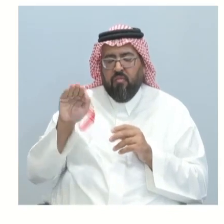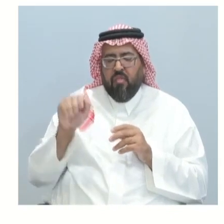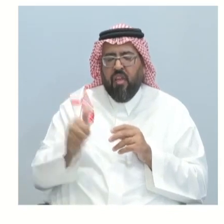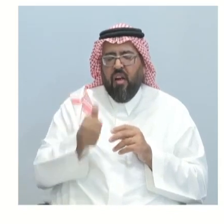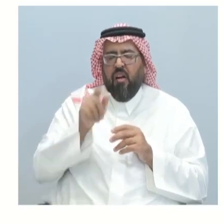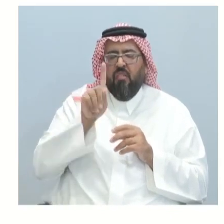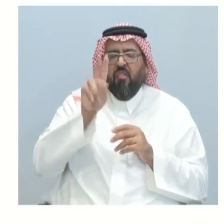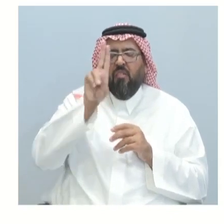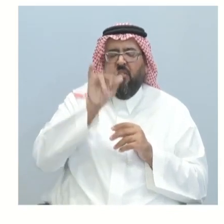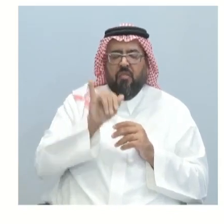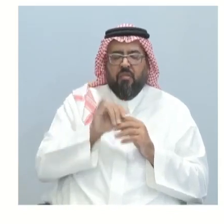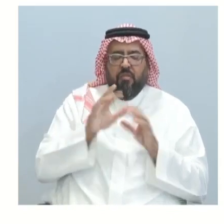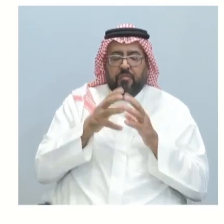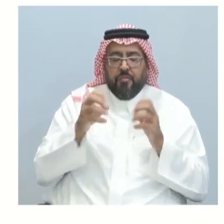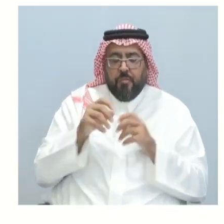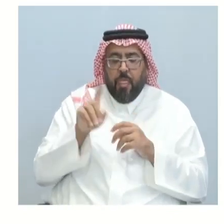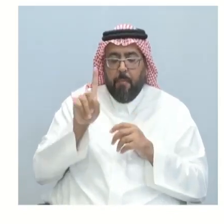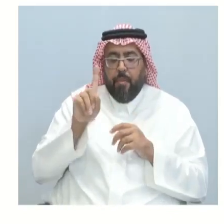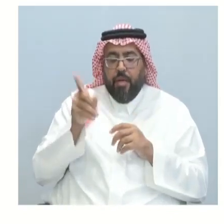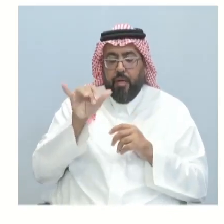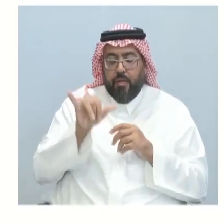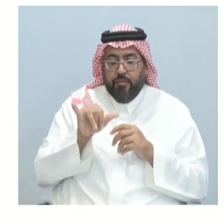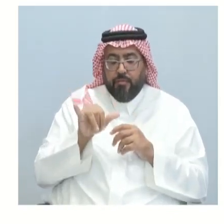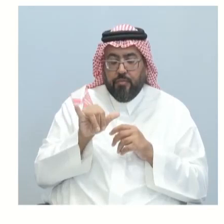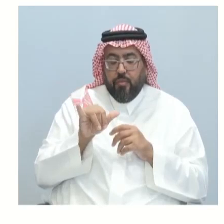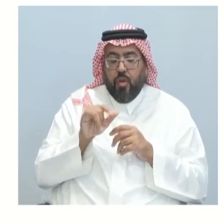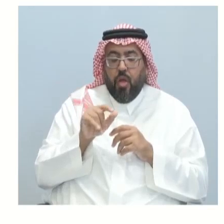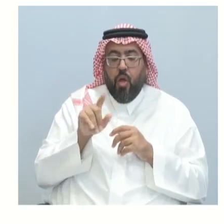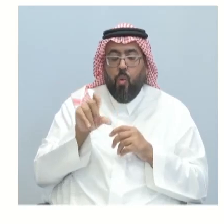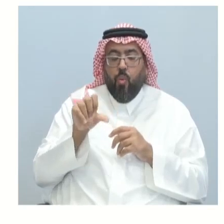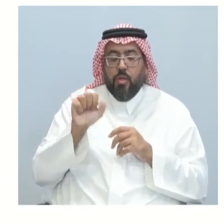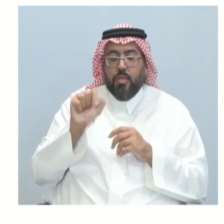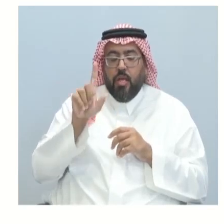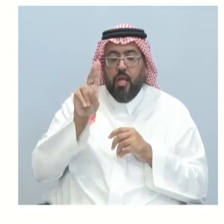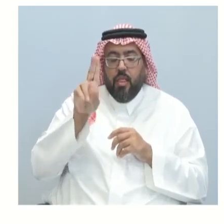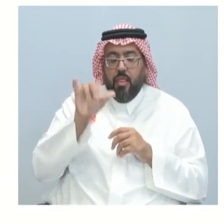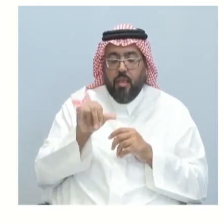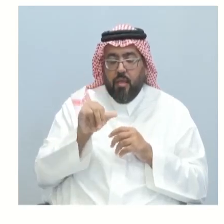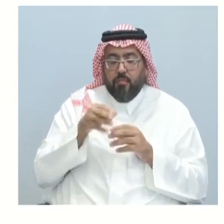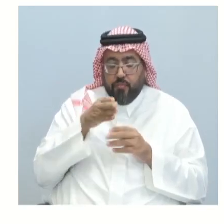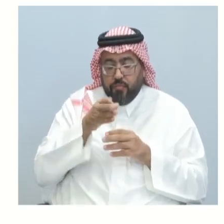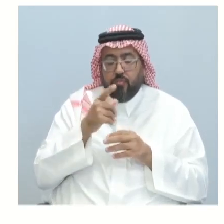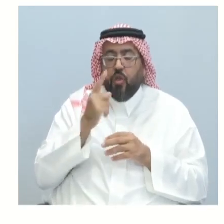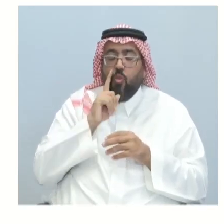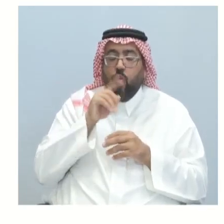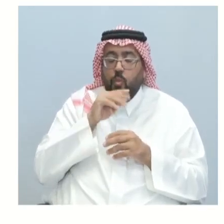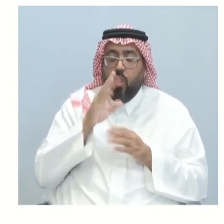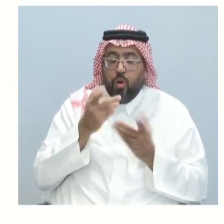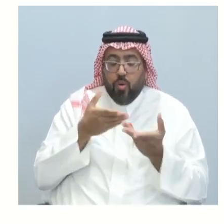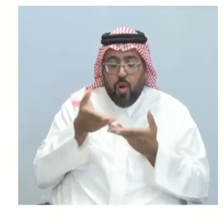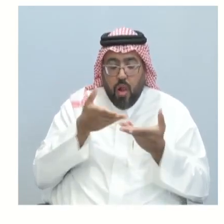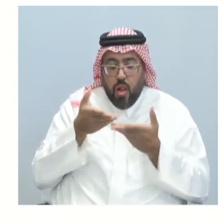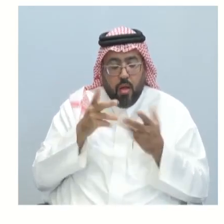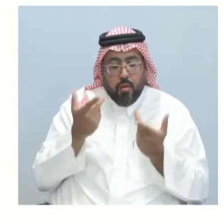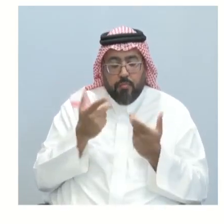بري وصلتي يعني ماذا يعني بري وصلتي من احق